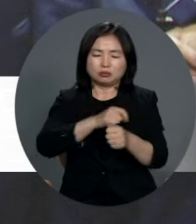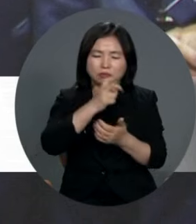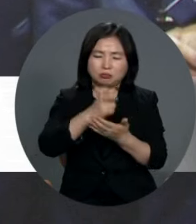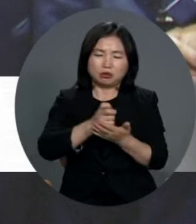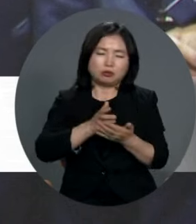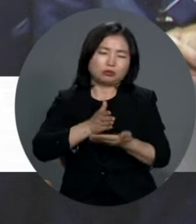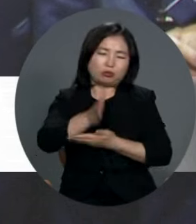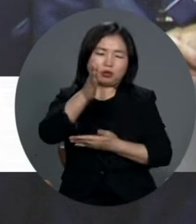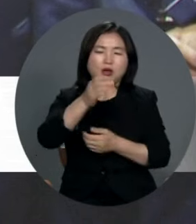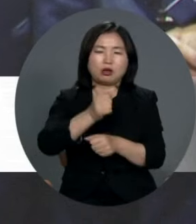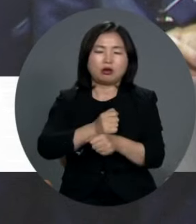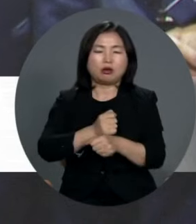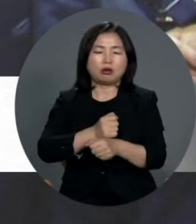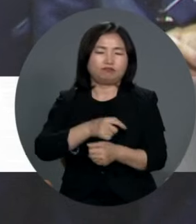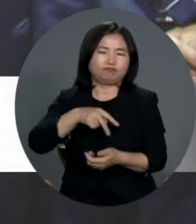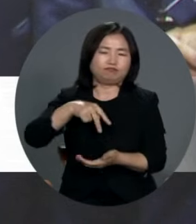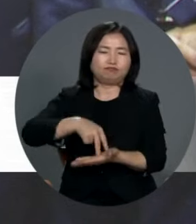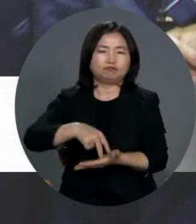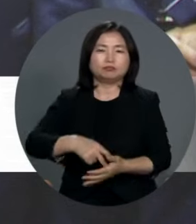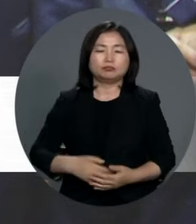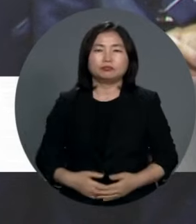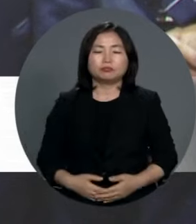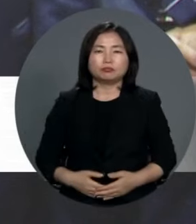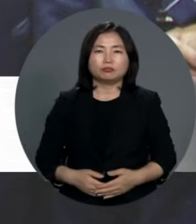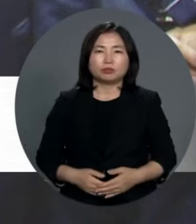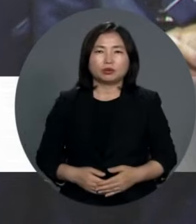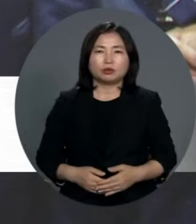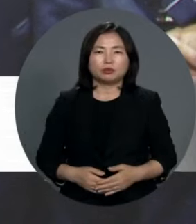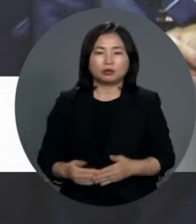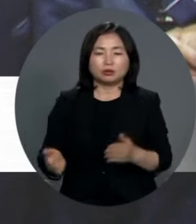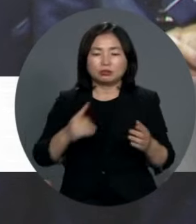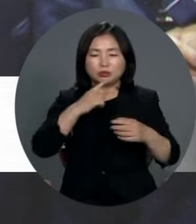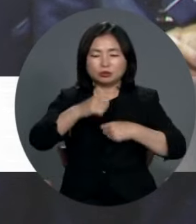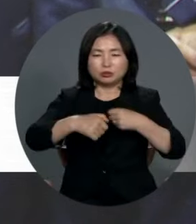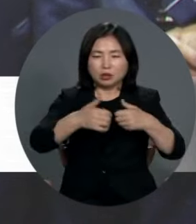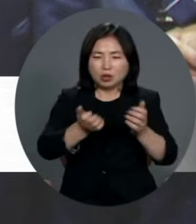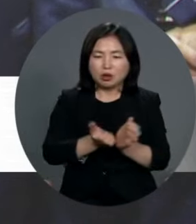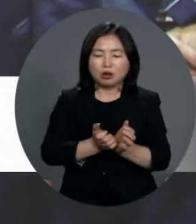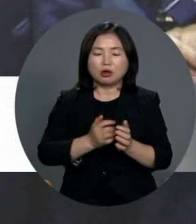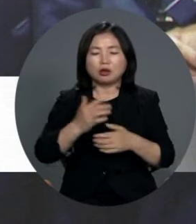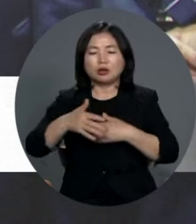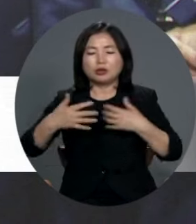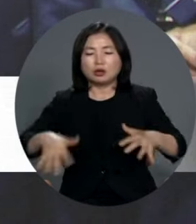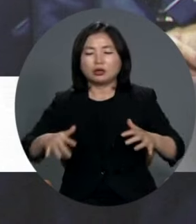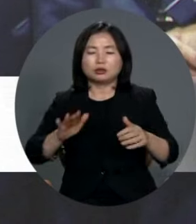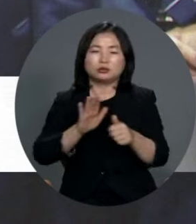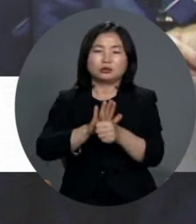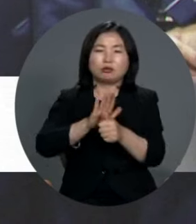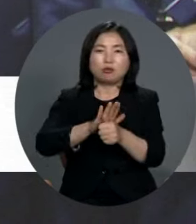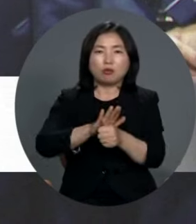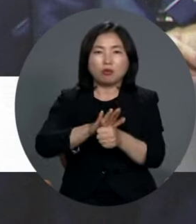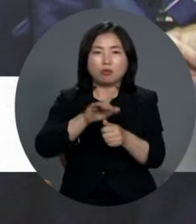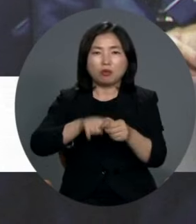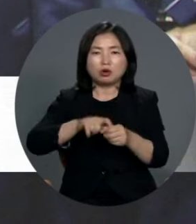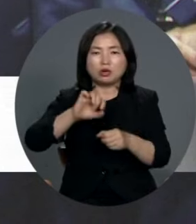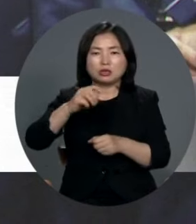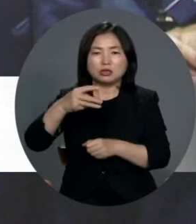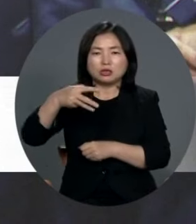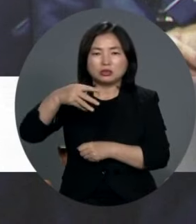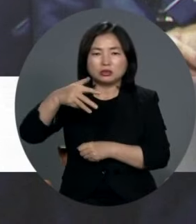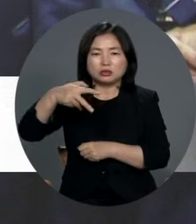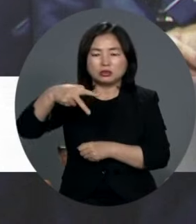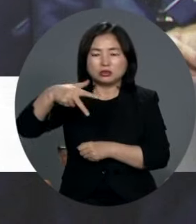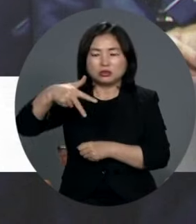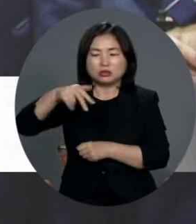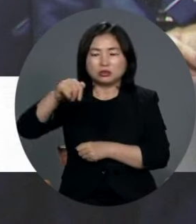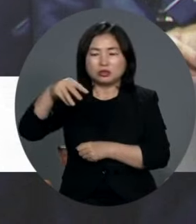개정안을 통과시키겠다는 의지를 보이고 있습니다. 이런 가운데 민주당 내에서 약자 지원에 나서고 있는 이른바 을지로위원회가